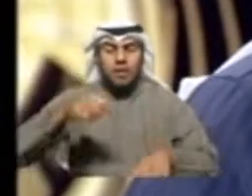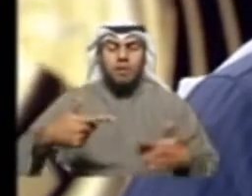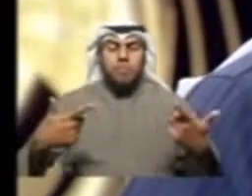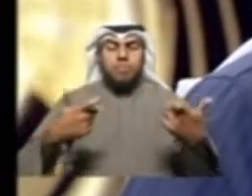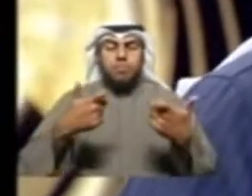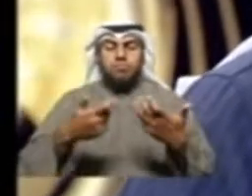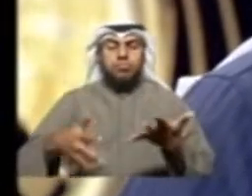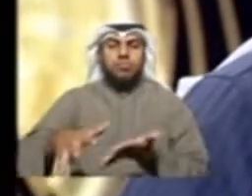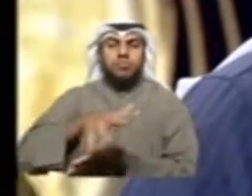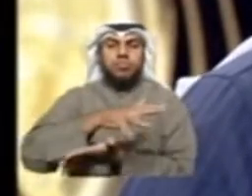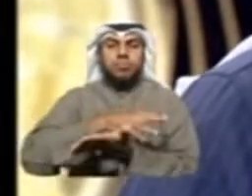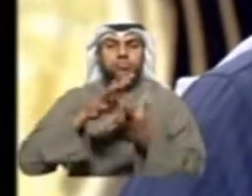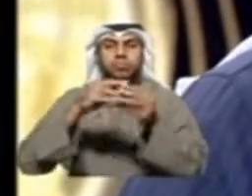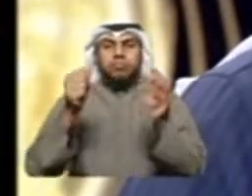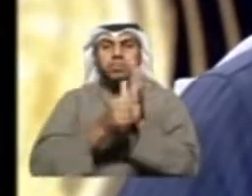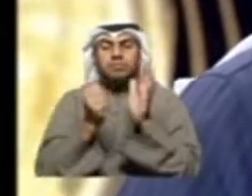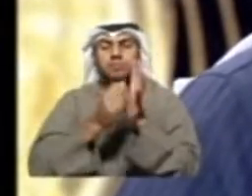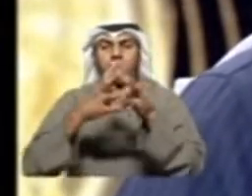على هذه